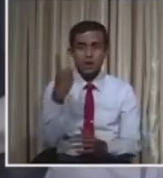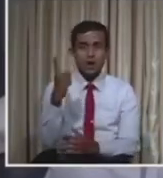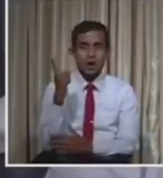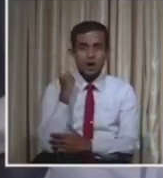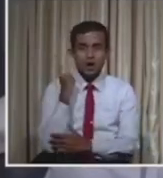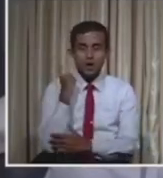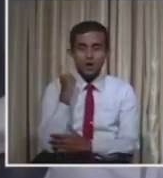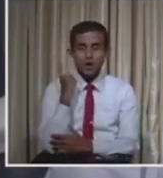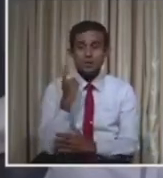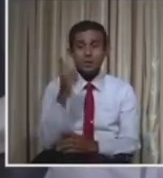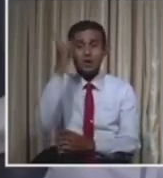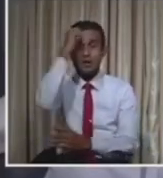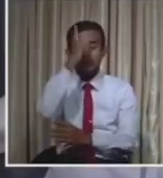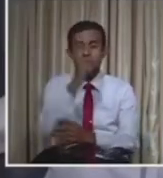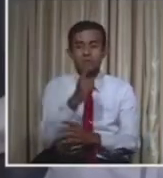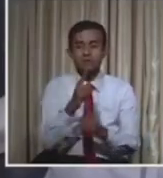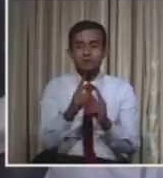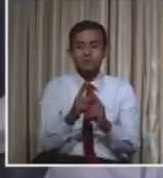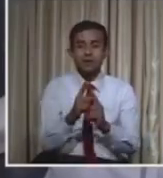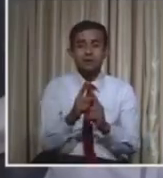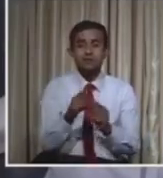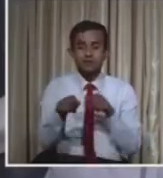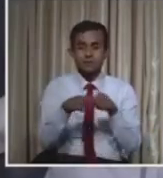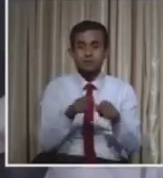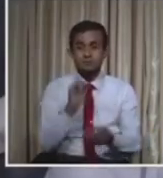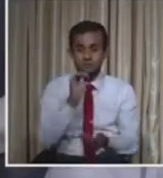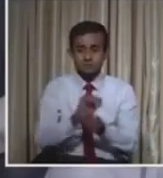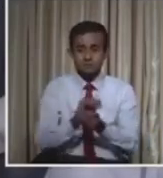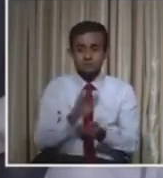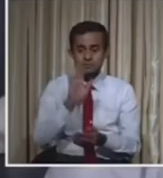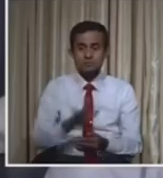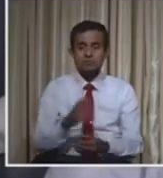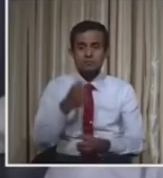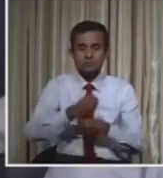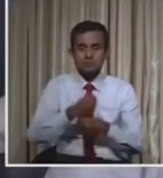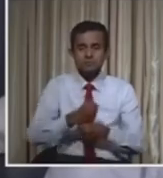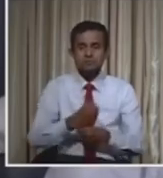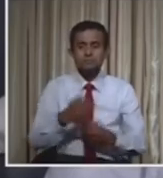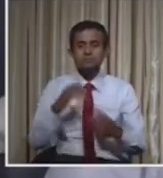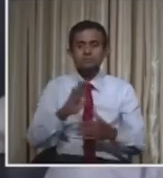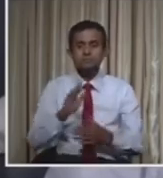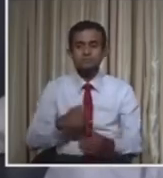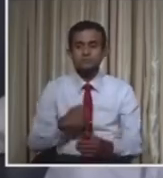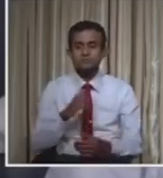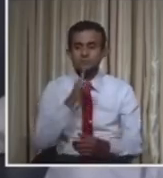අපි දෙවිවරු වරින් වගේම රණවිරුවන් ආරක්ෂා කරන්න අපේ රජය බැඳී සිටිනවා